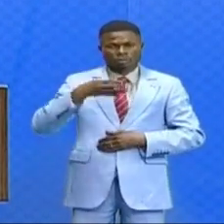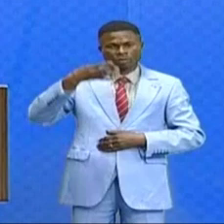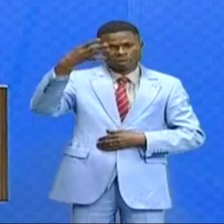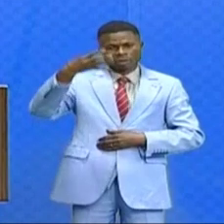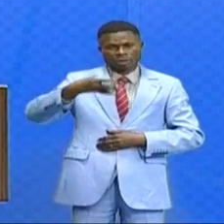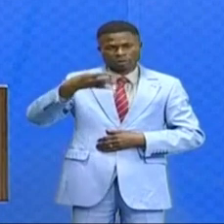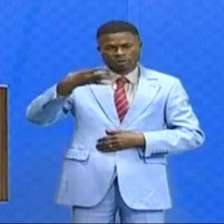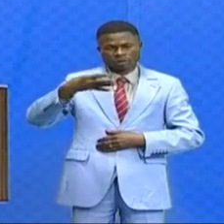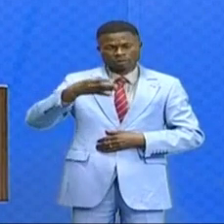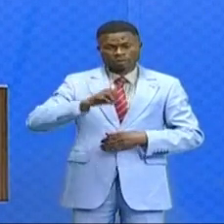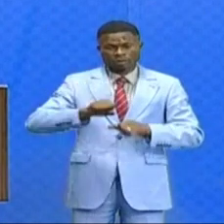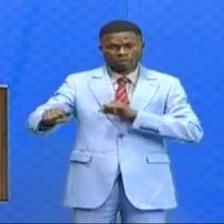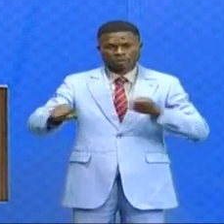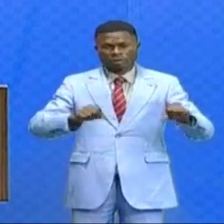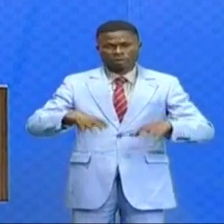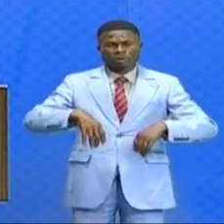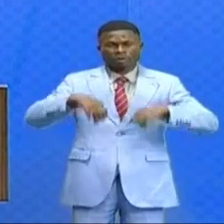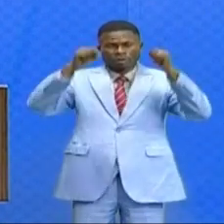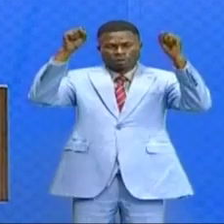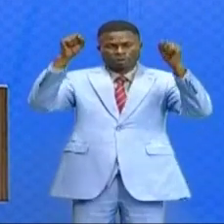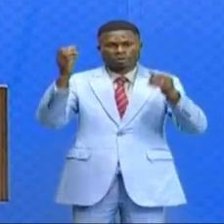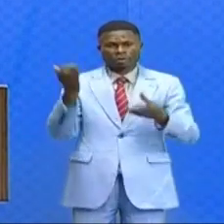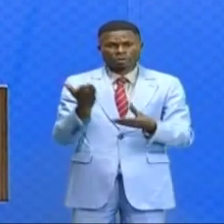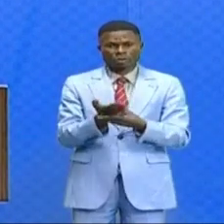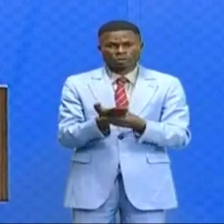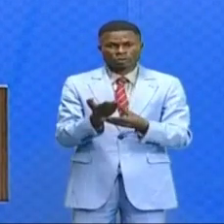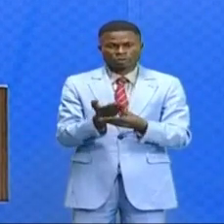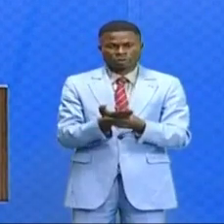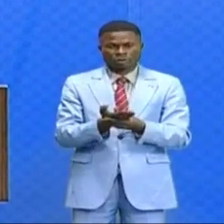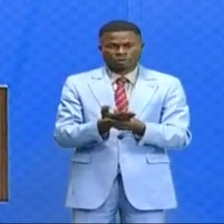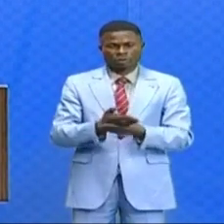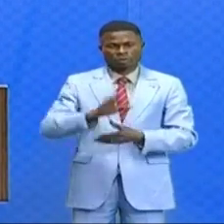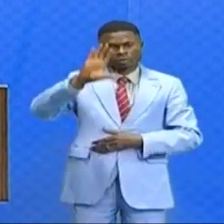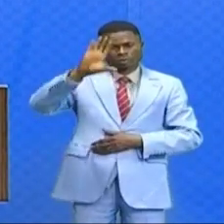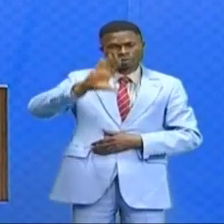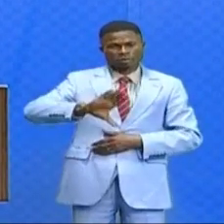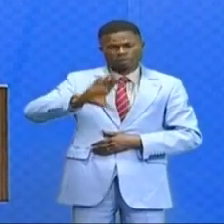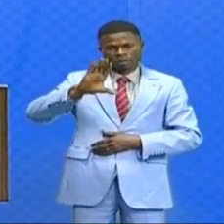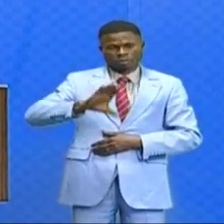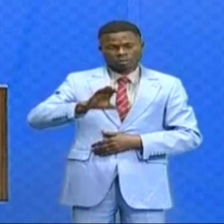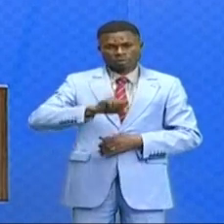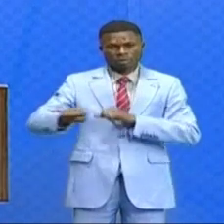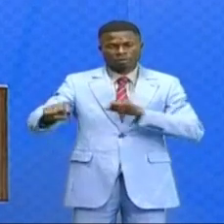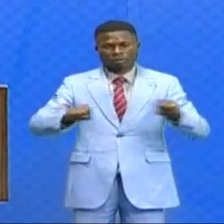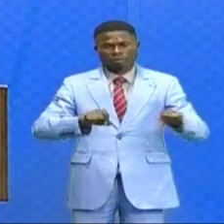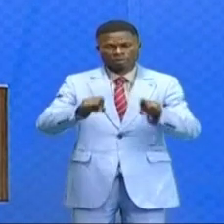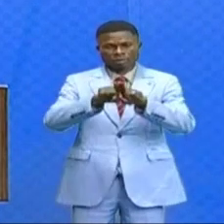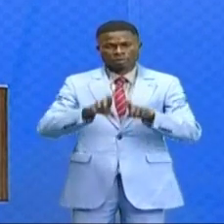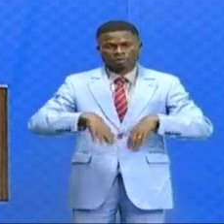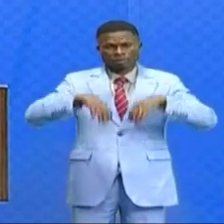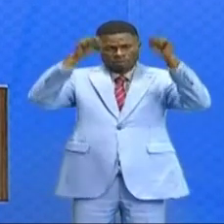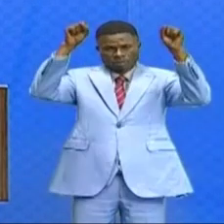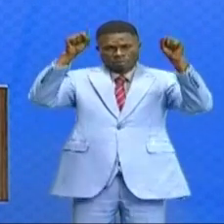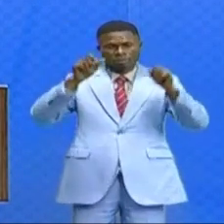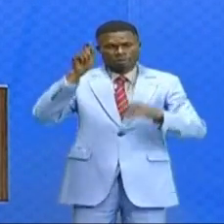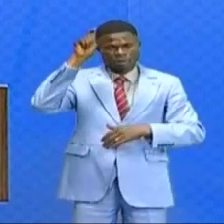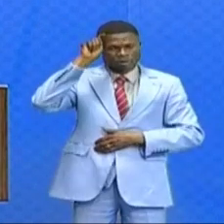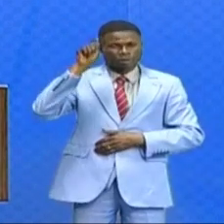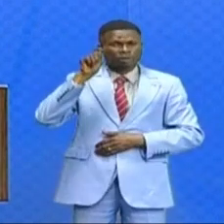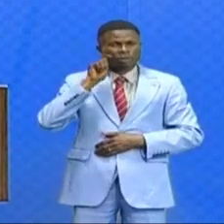4. Examen et adoption des dossiers. 5. Examen et adoption de